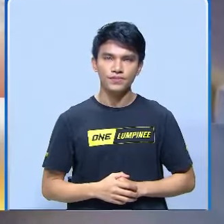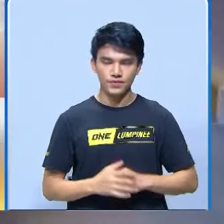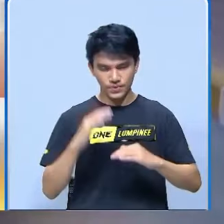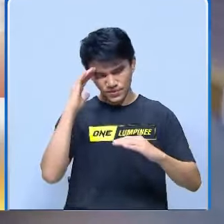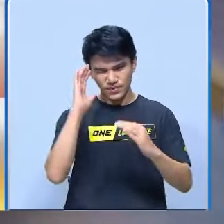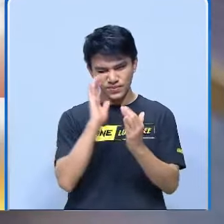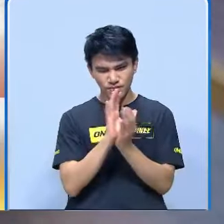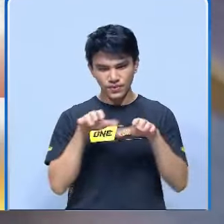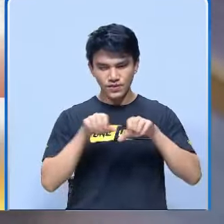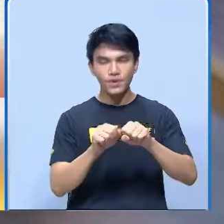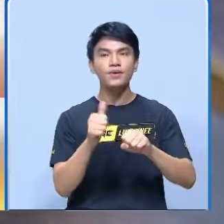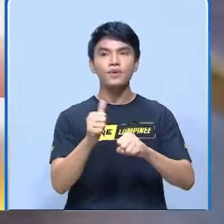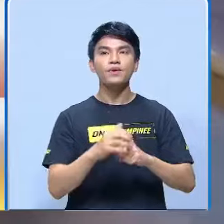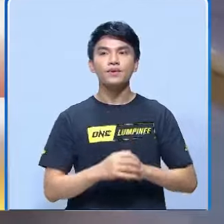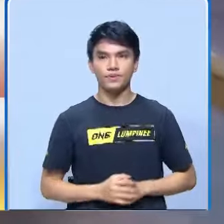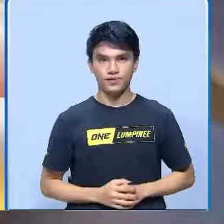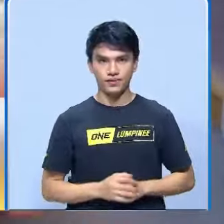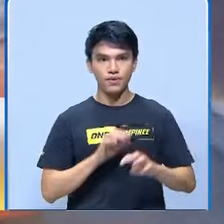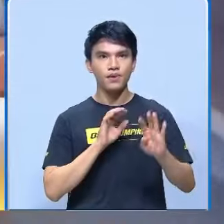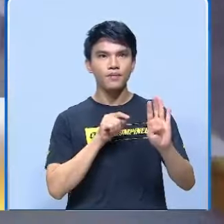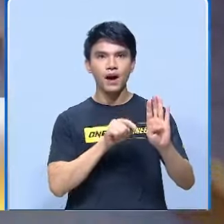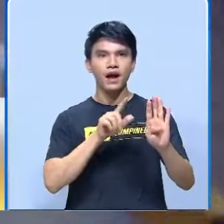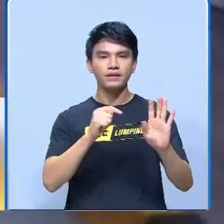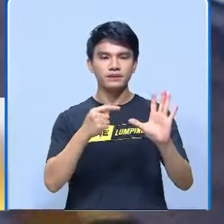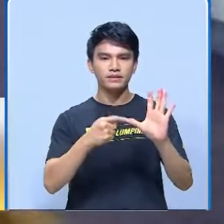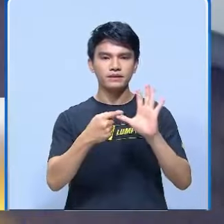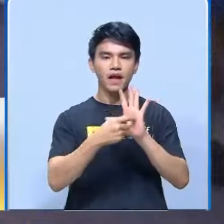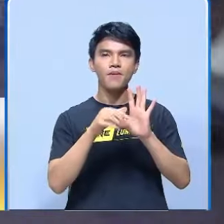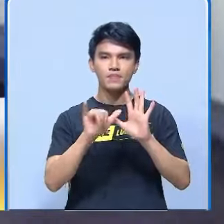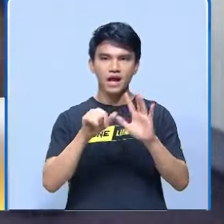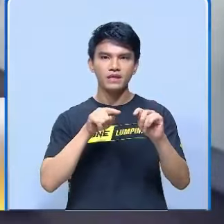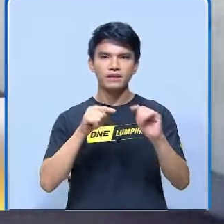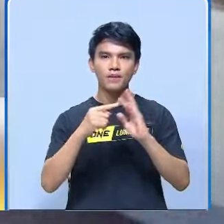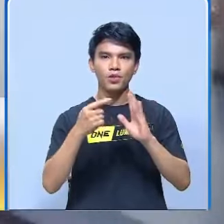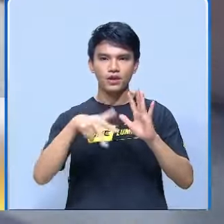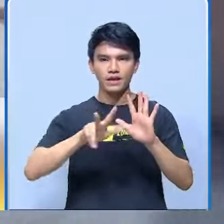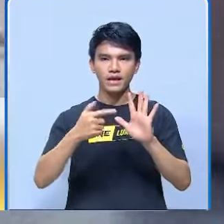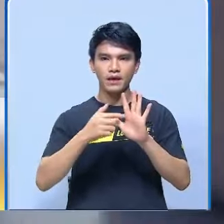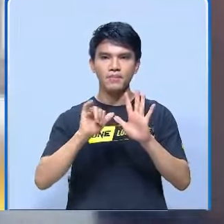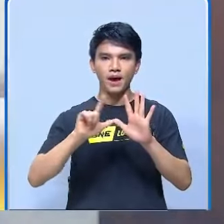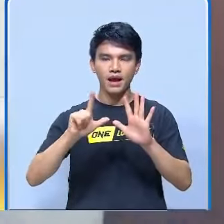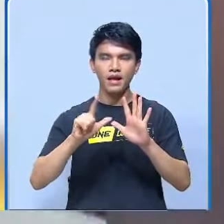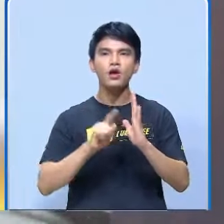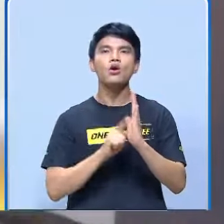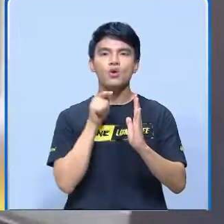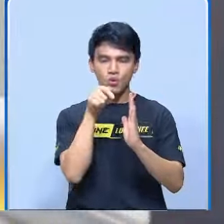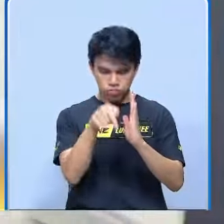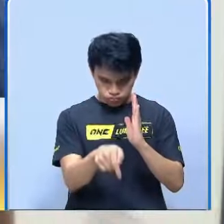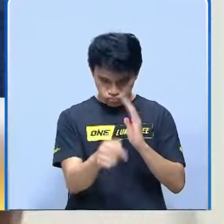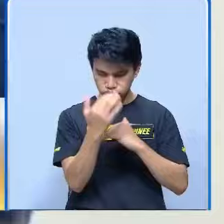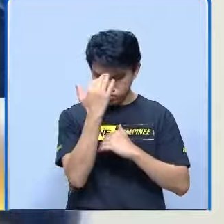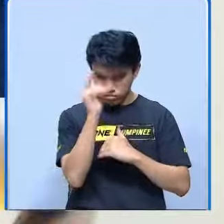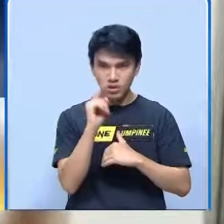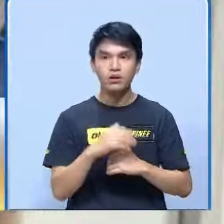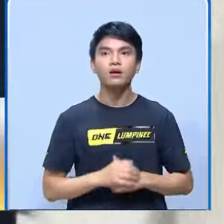ไปติดตามจับกลุ่มตัวได้แถวแถวหมู่บ้านบุตำแยตำบลเทพไลอำเภอคงจังหวัดนครราชสีมาเพราะว่าตัวเข